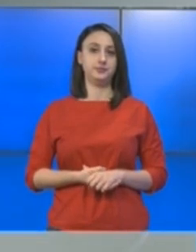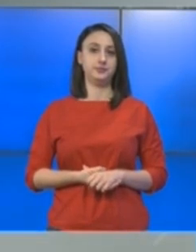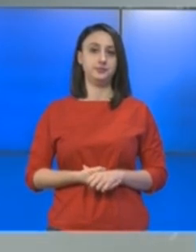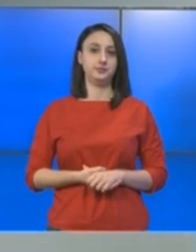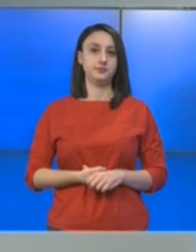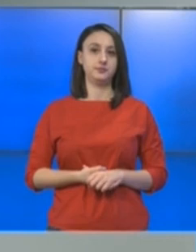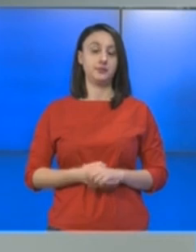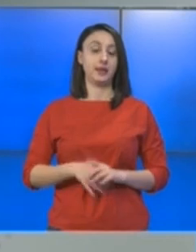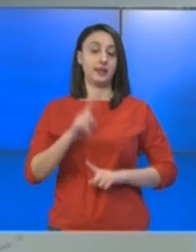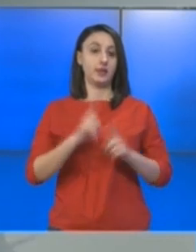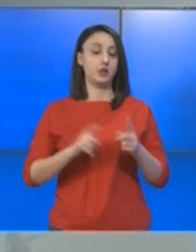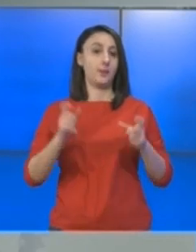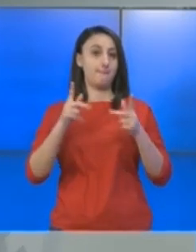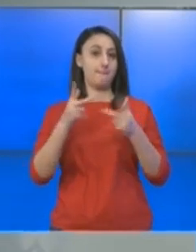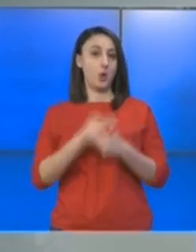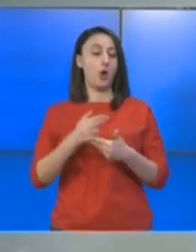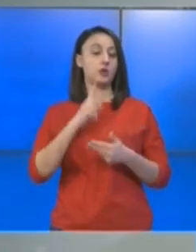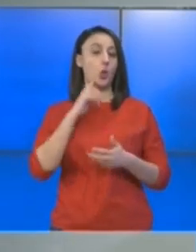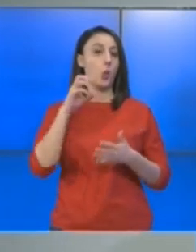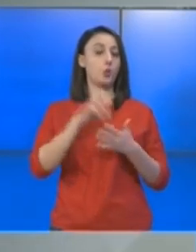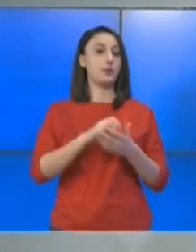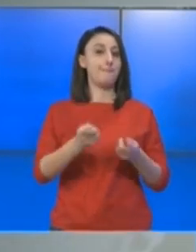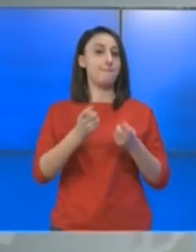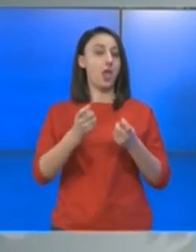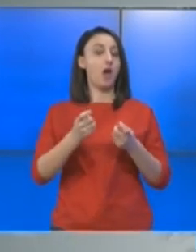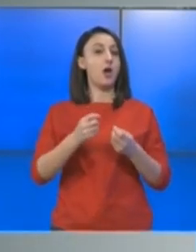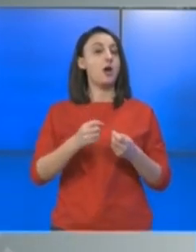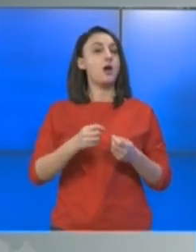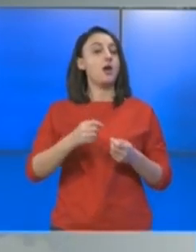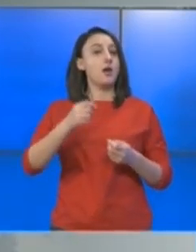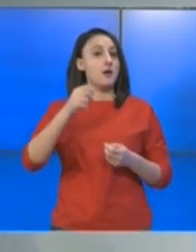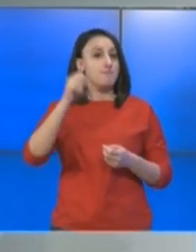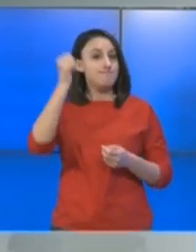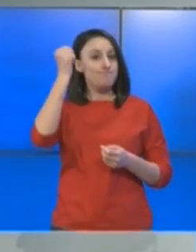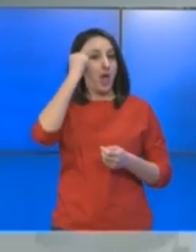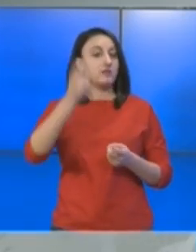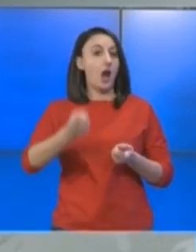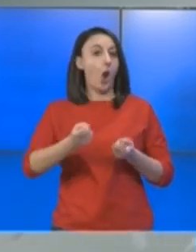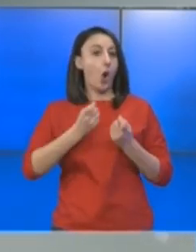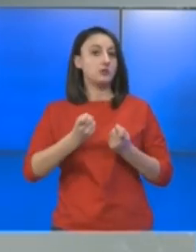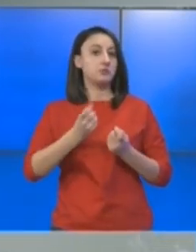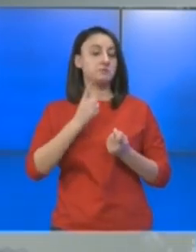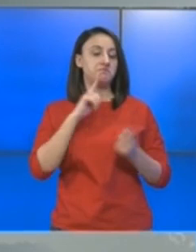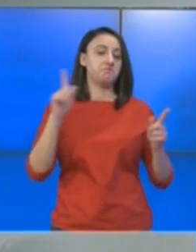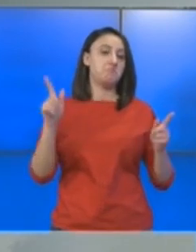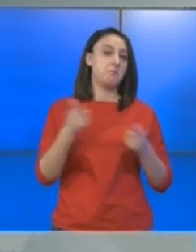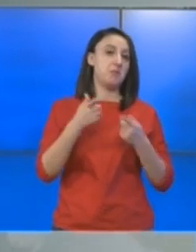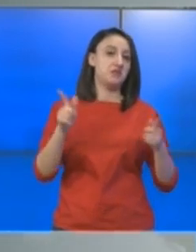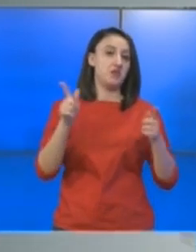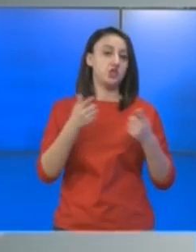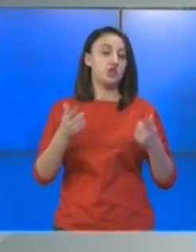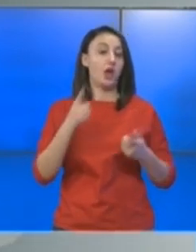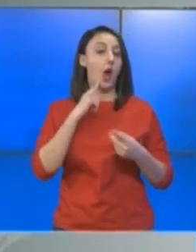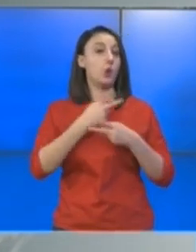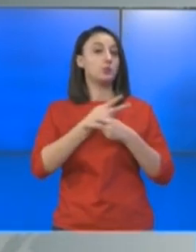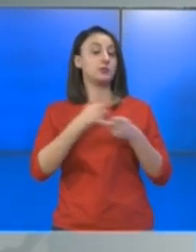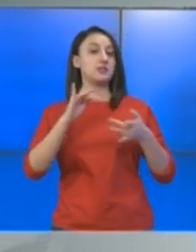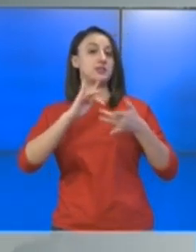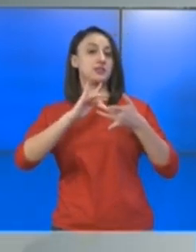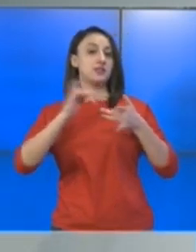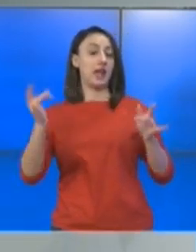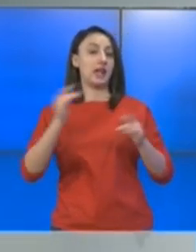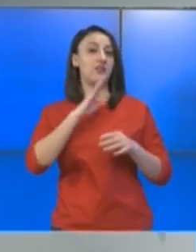În ciuda restricțiilor locuitorii din Piatra Olt au dat o dintre un chef în altul mai mult petrecăreții sau transmit petrecerea live